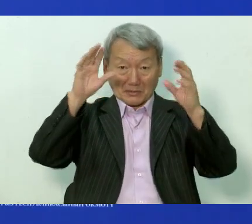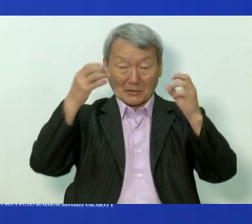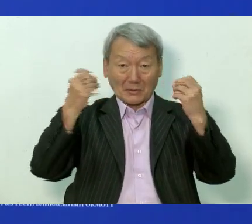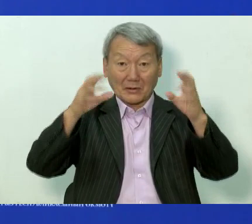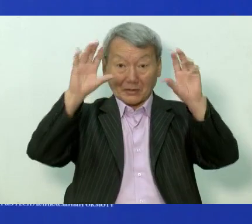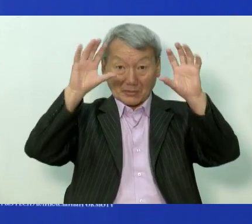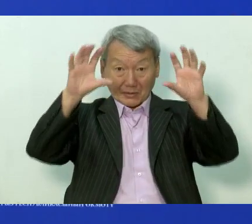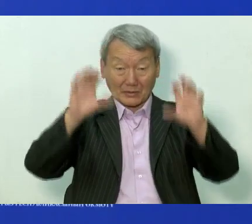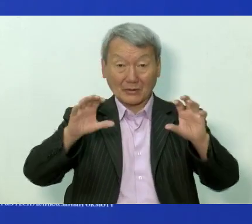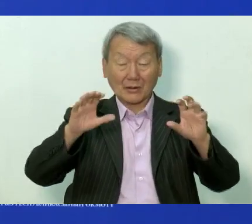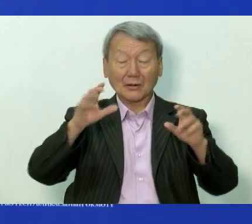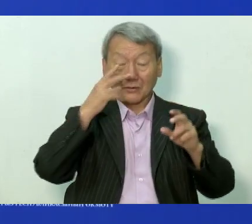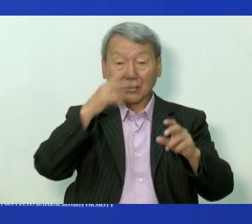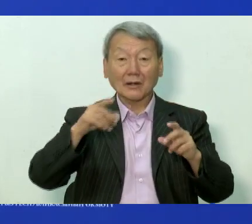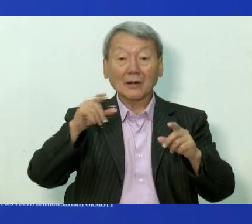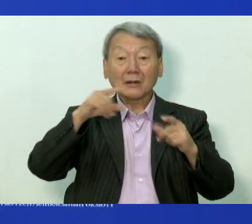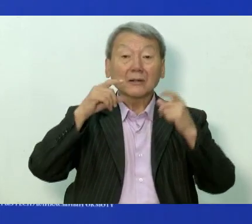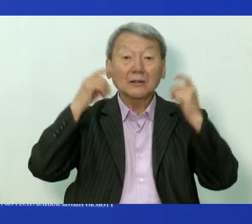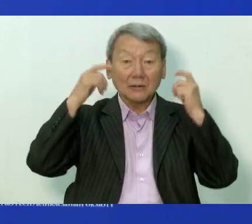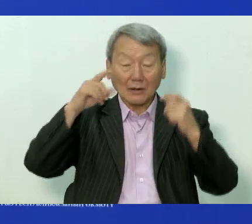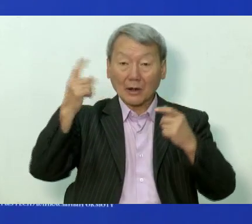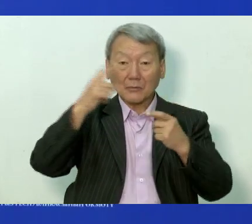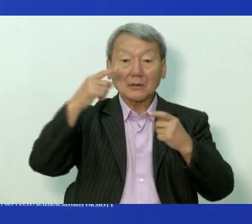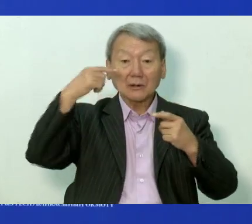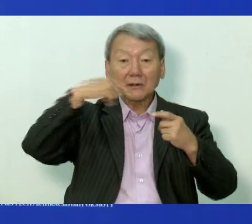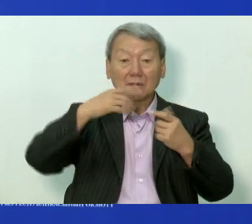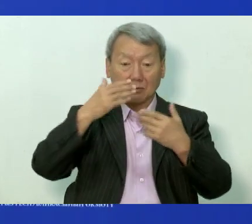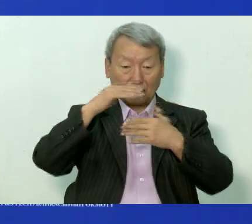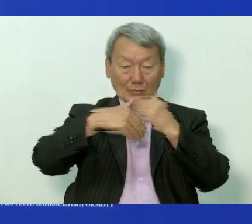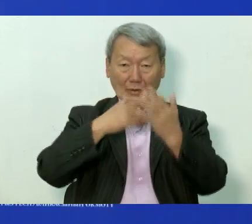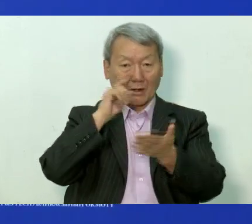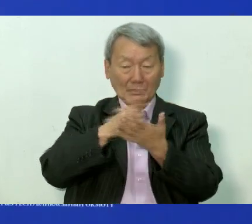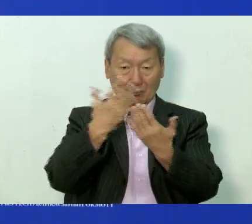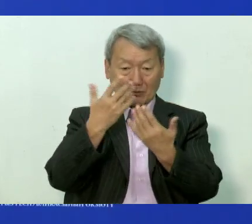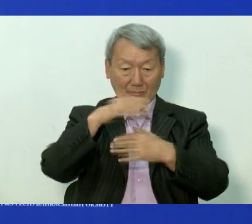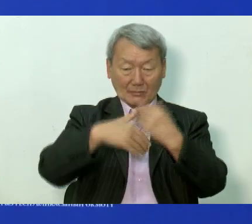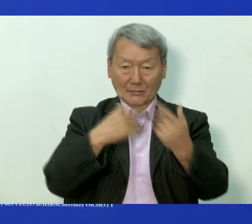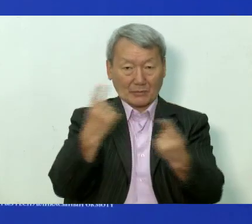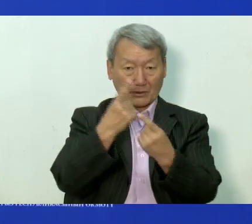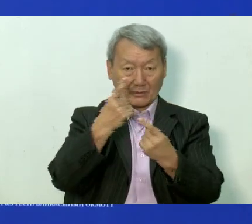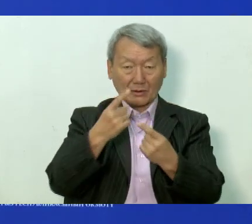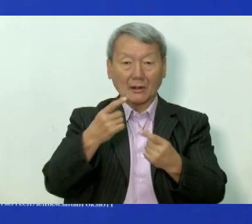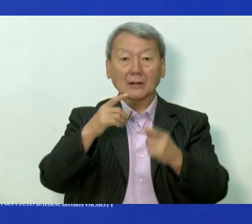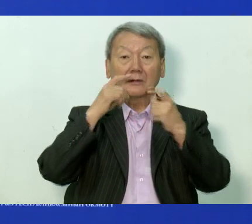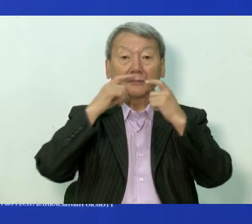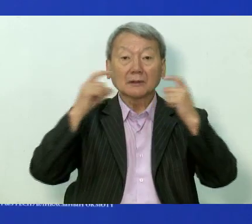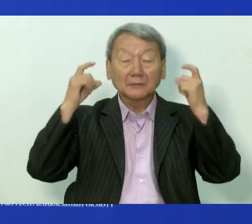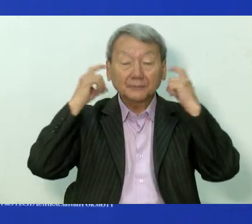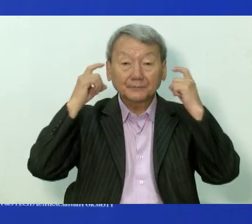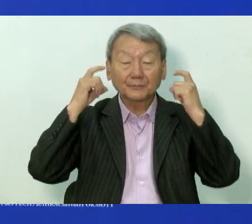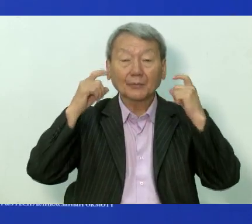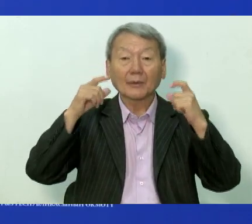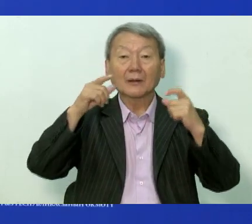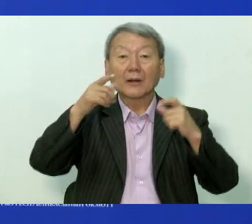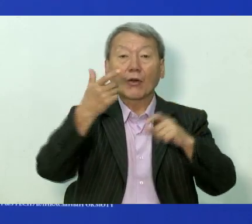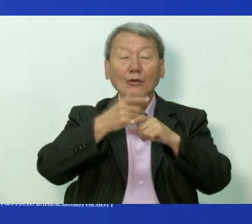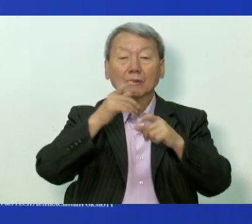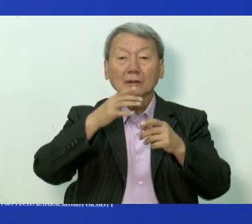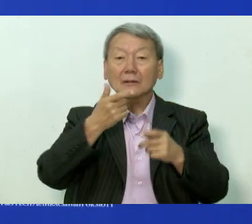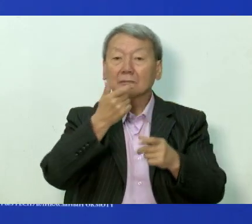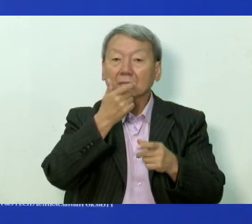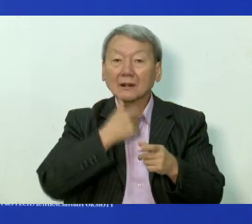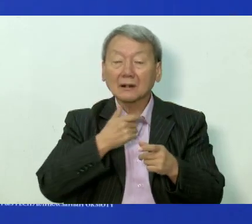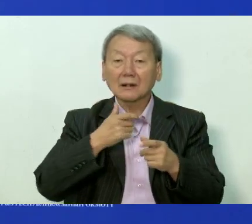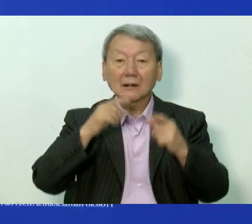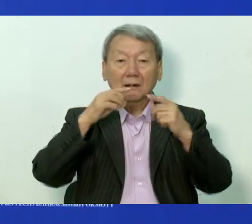перед тем, как надеть маску, необходимо провести гигиеническую обработку рук. Это обязательно. Маску необходимо надевать очень аккуратно,